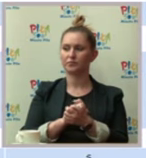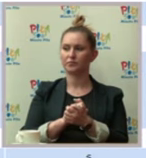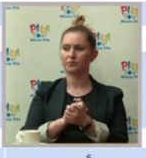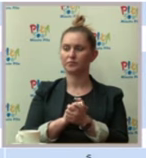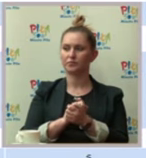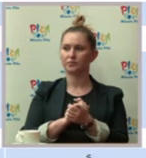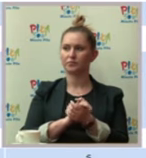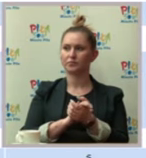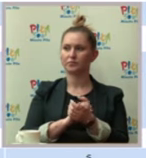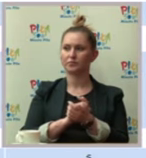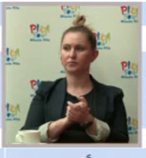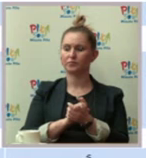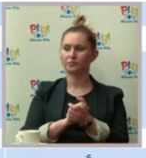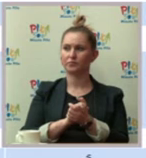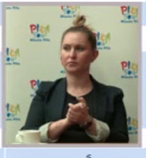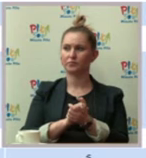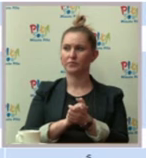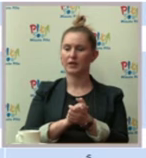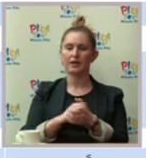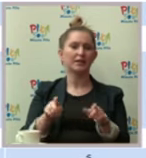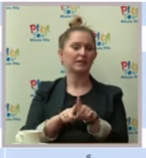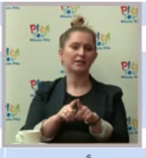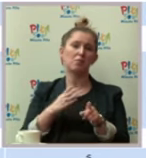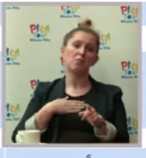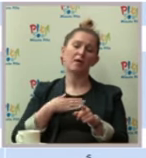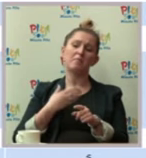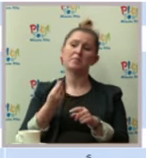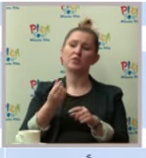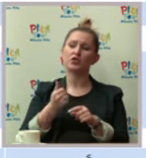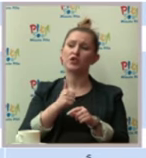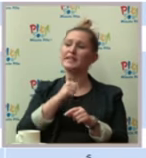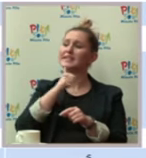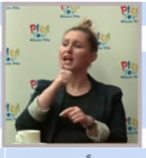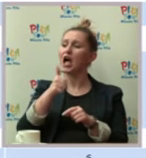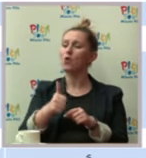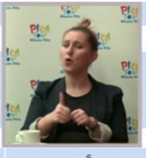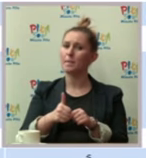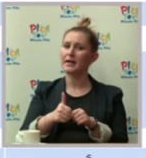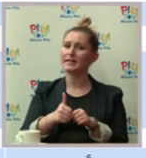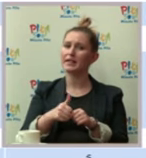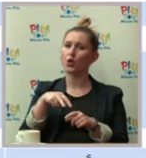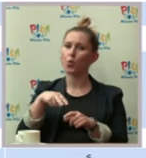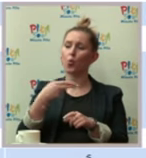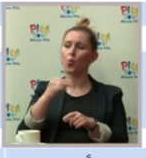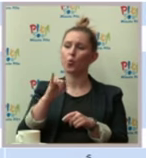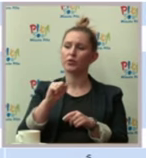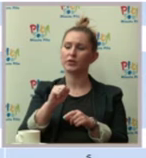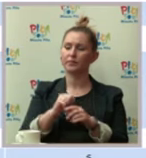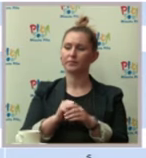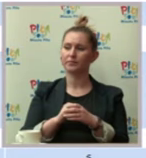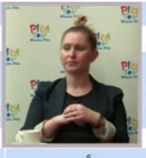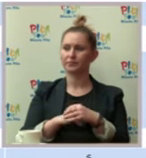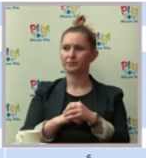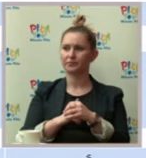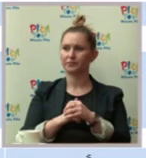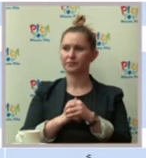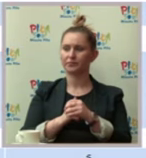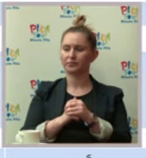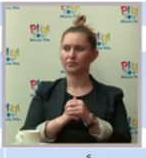działalności, także dzięki projektom unijnym w poprzednim okresie budżetowania. Ponad 996